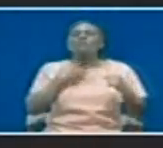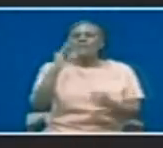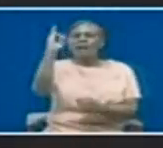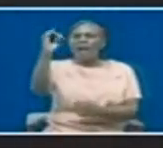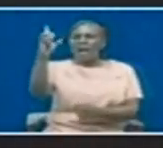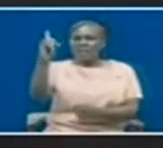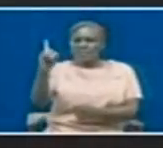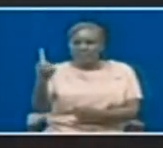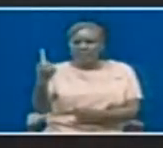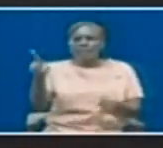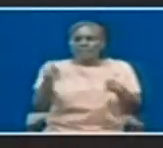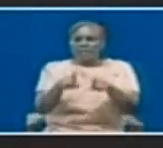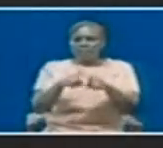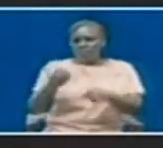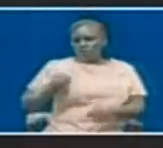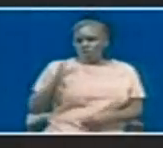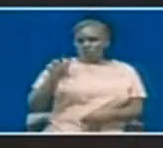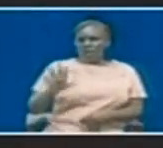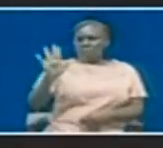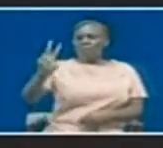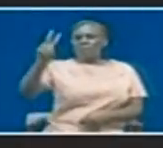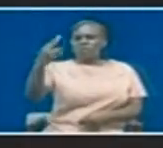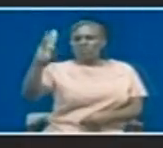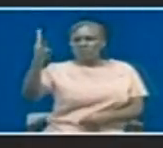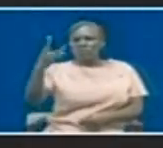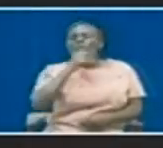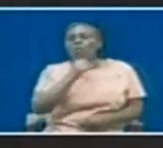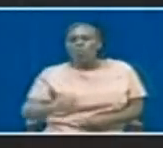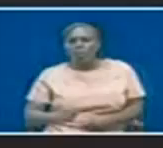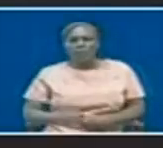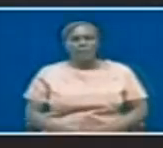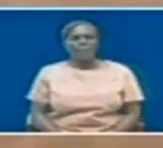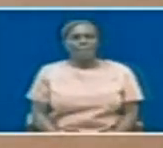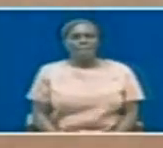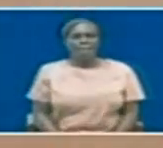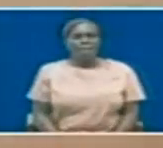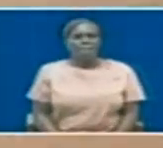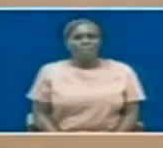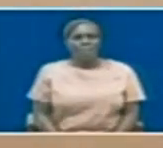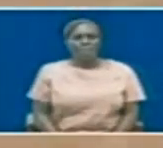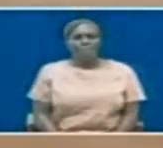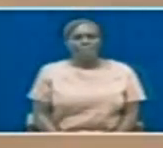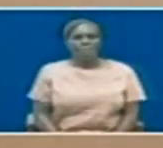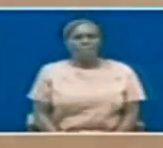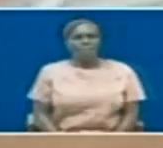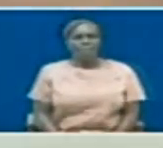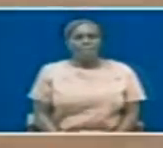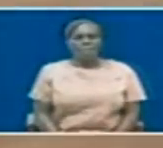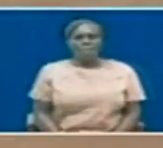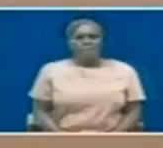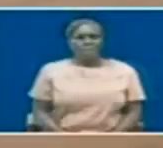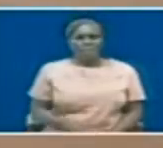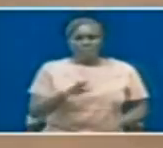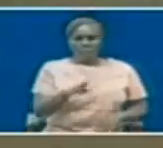kitambulisho akiwa na mwanawe wa miaka 24. Bu Mos